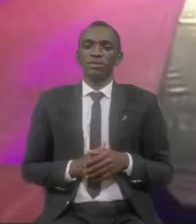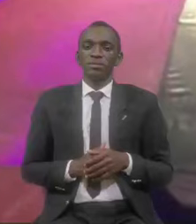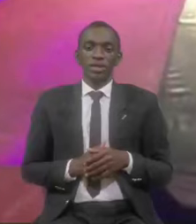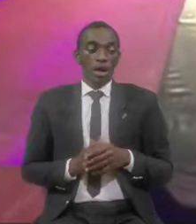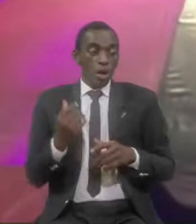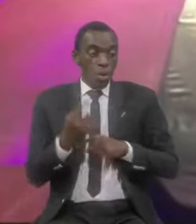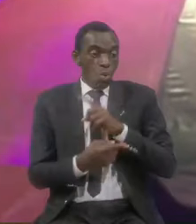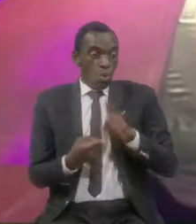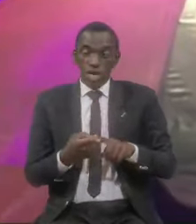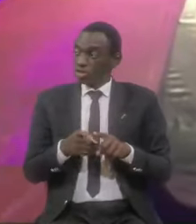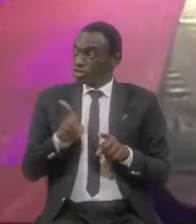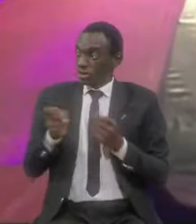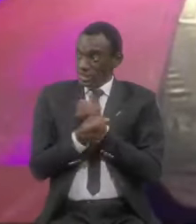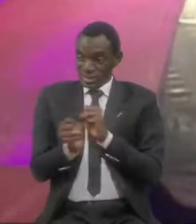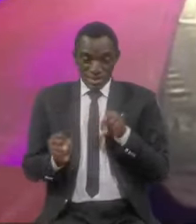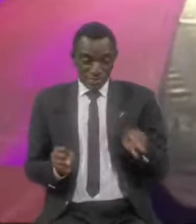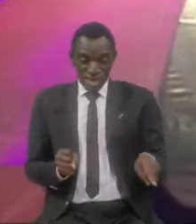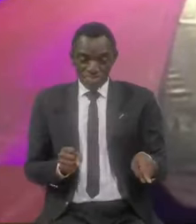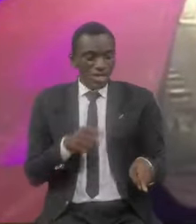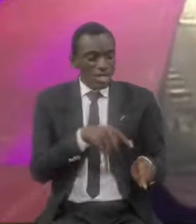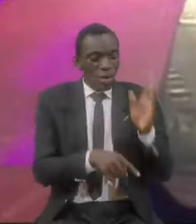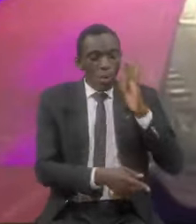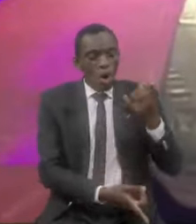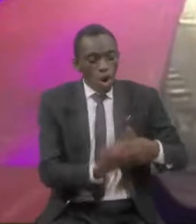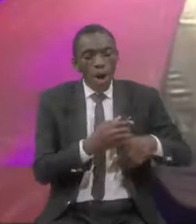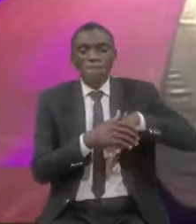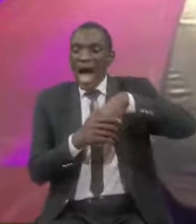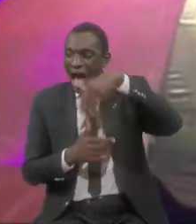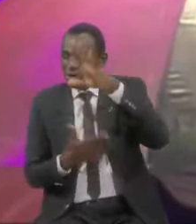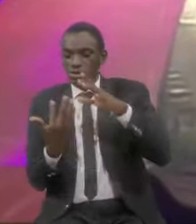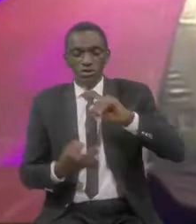Tu le sauves lorsque tu le fais sortir du puits.